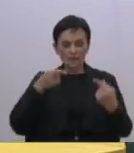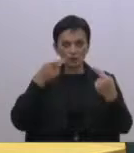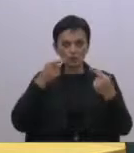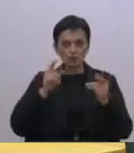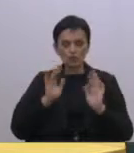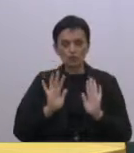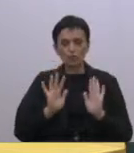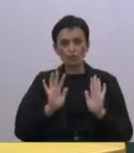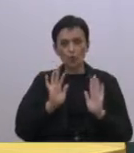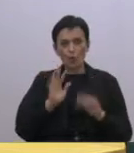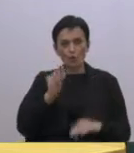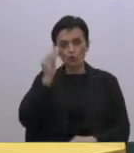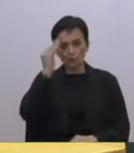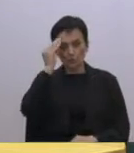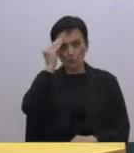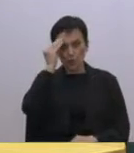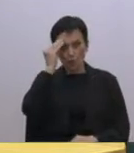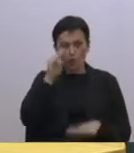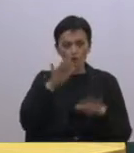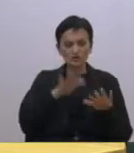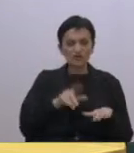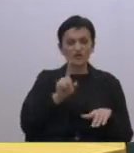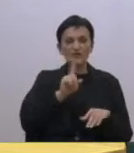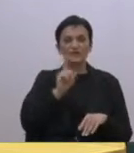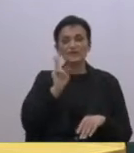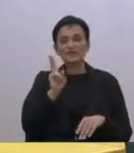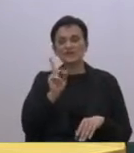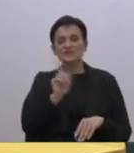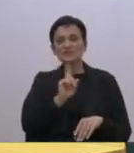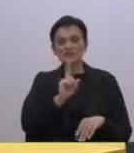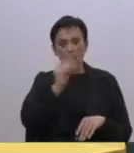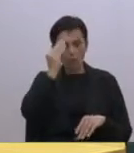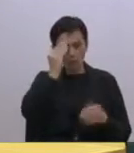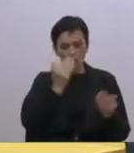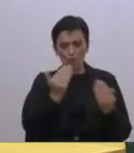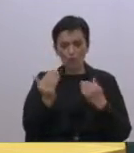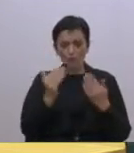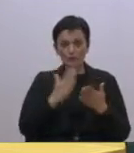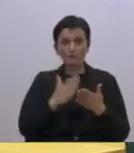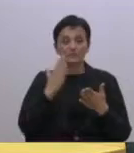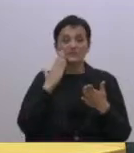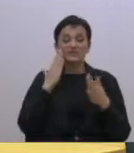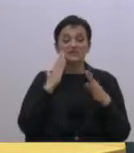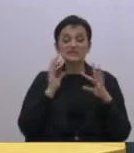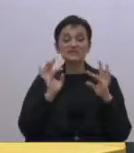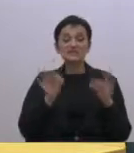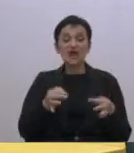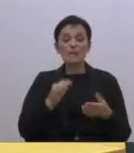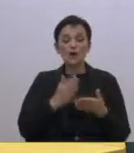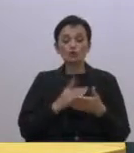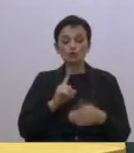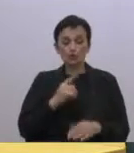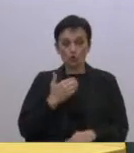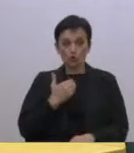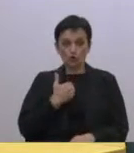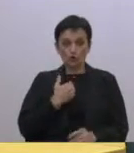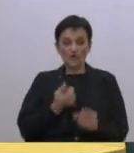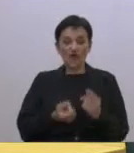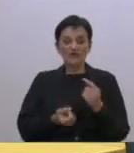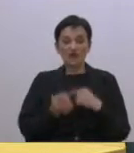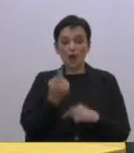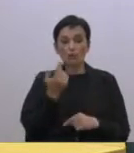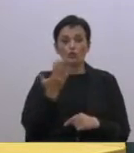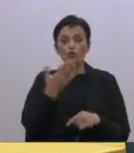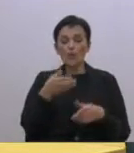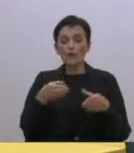ვთქვათ პოზიციების დაკავება, ხო, ვის რა პოზიცია ექნება და სამართლიანი არის ის, რომ ჩვენ აღმოვაჩინოთ რომელი